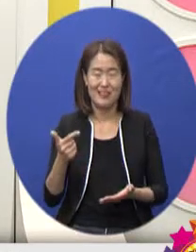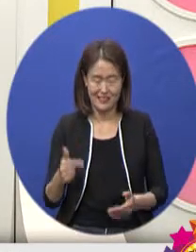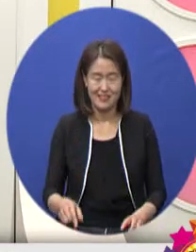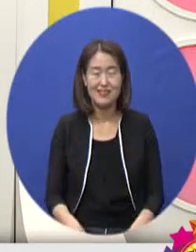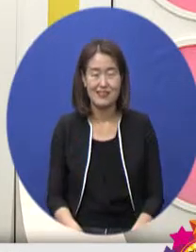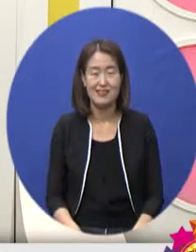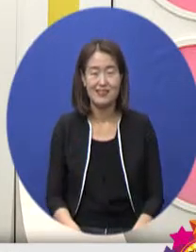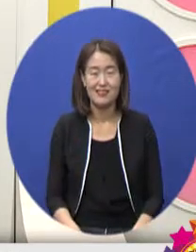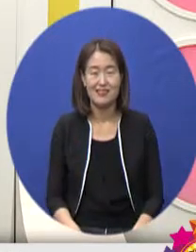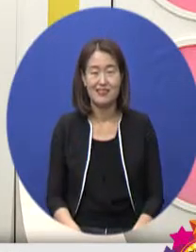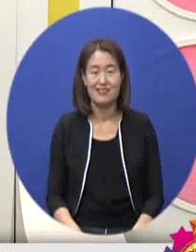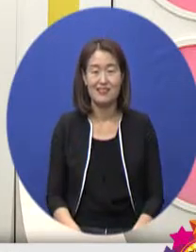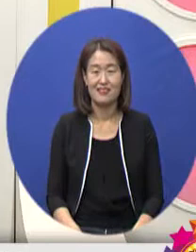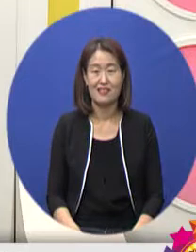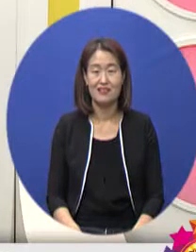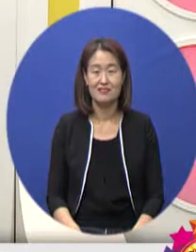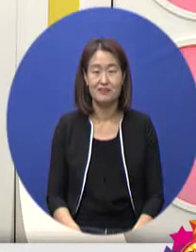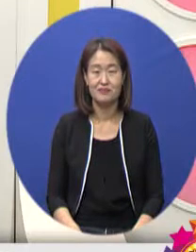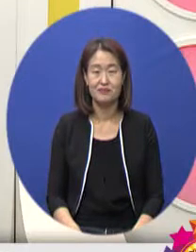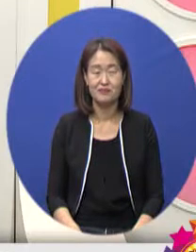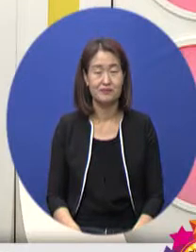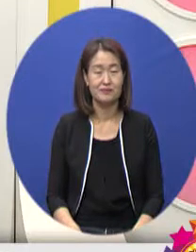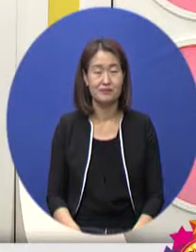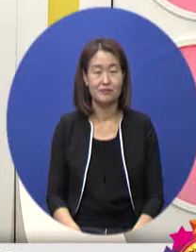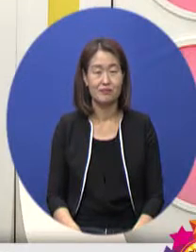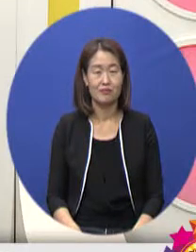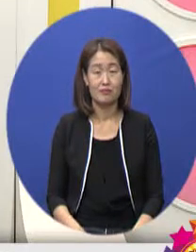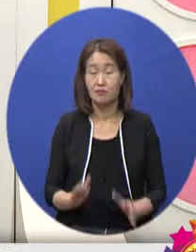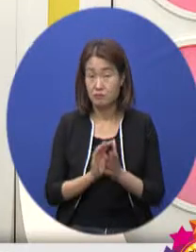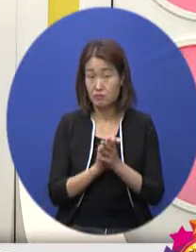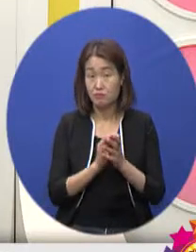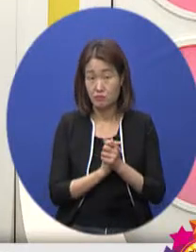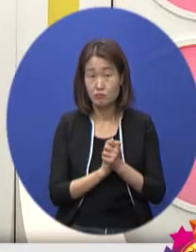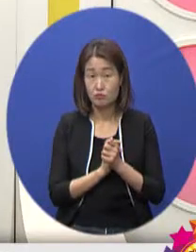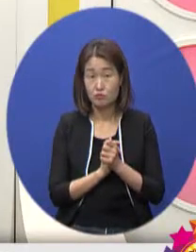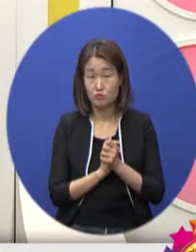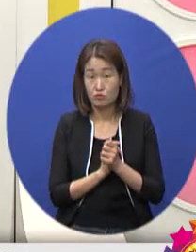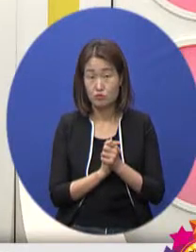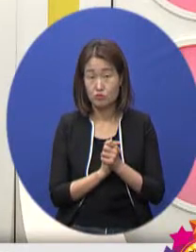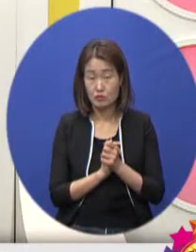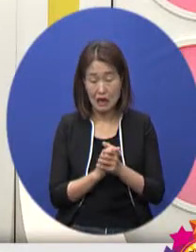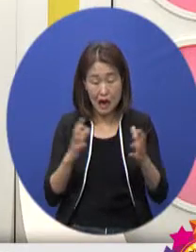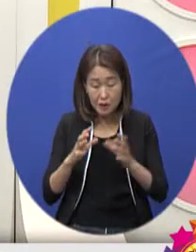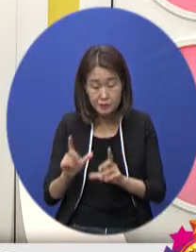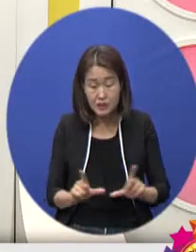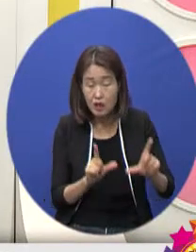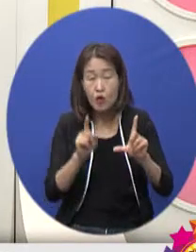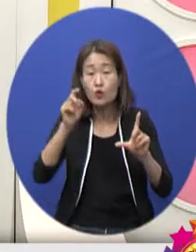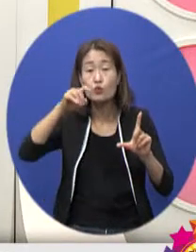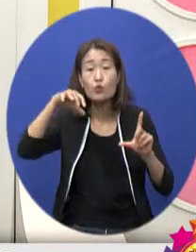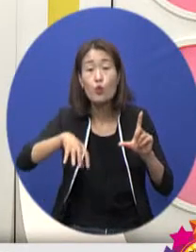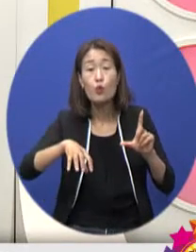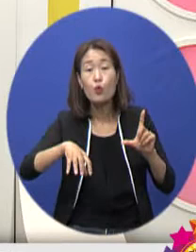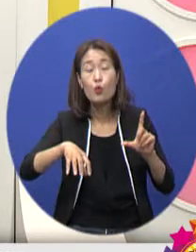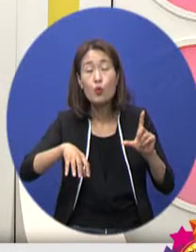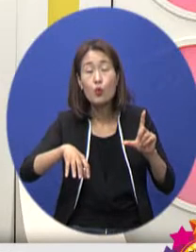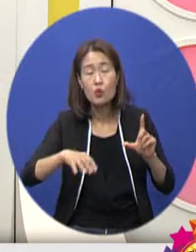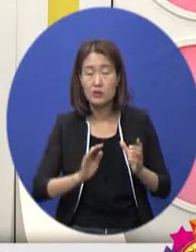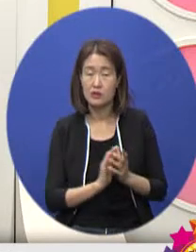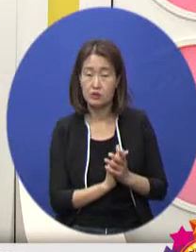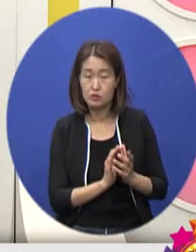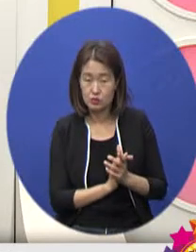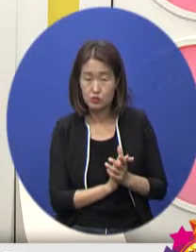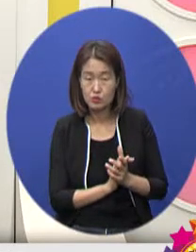란자. 네, 형란. 네, 김 그러면 그 친구분이랑 어디에서 같이 살으셨었어요? 그